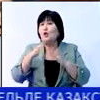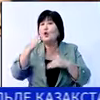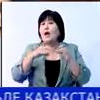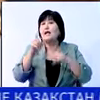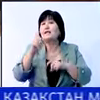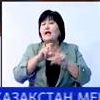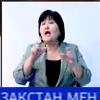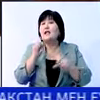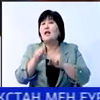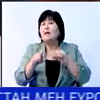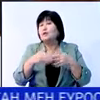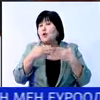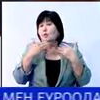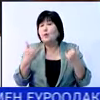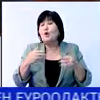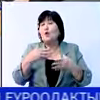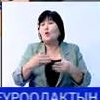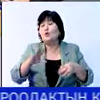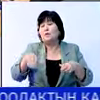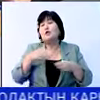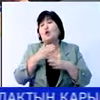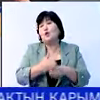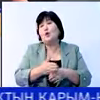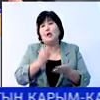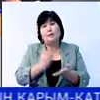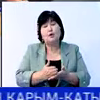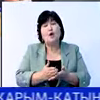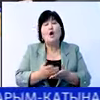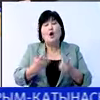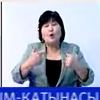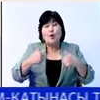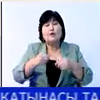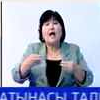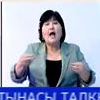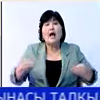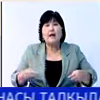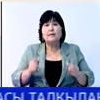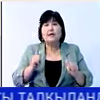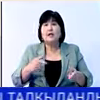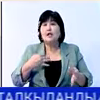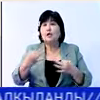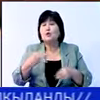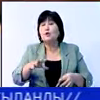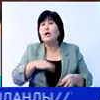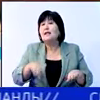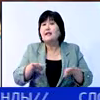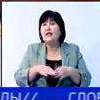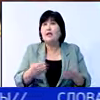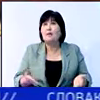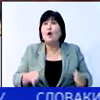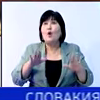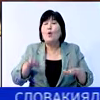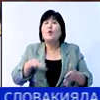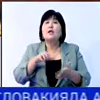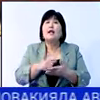комбинаты тапсырыстың болмауынан көптемнен бері тоқтап тұр. Құрылтайшылармен әкімдік келіссөз жүргізген дегенмен. Орын алған